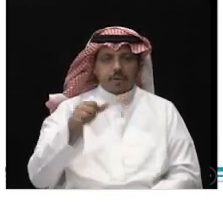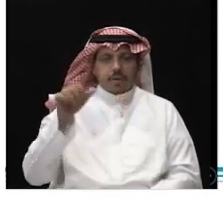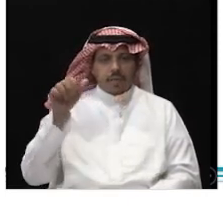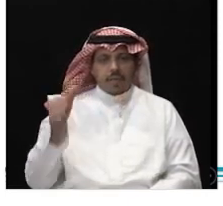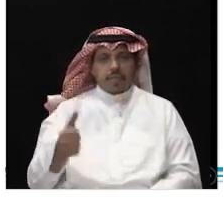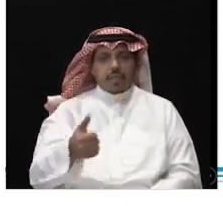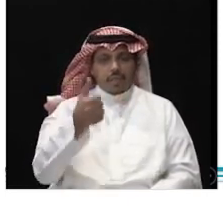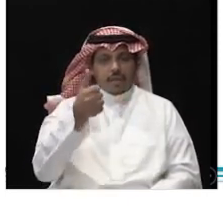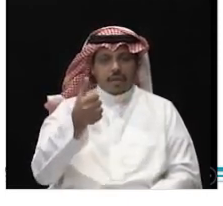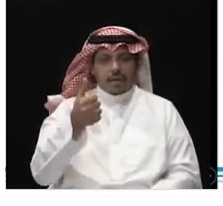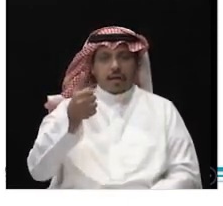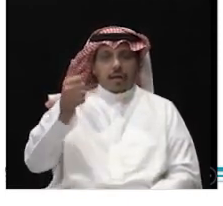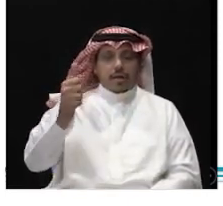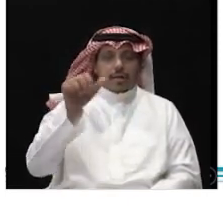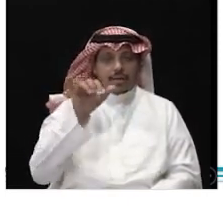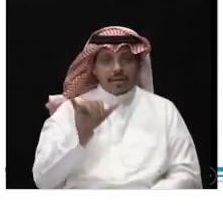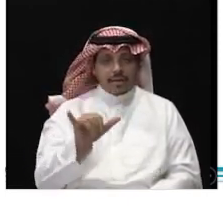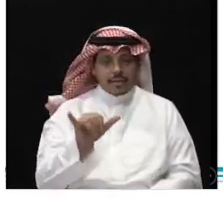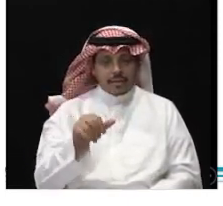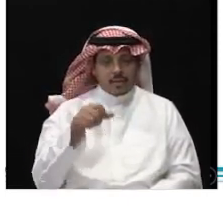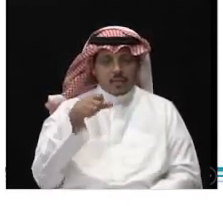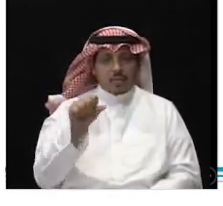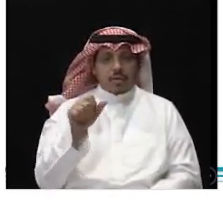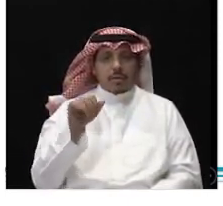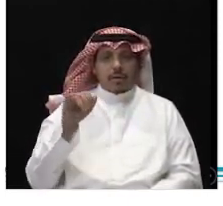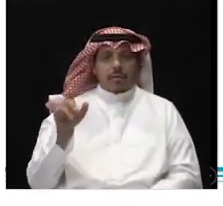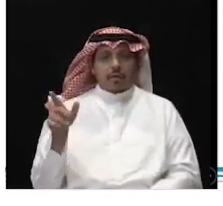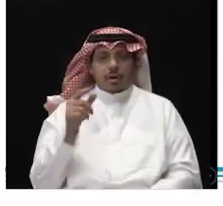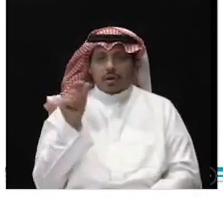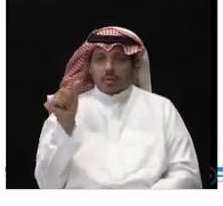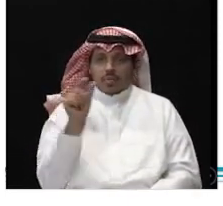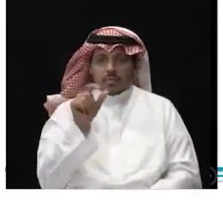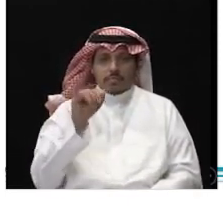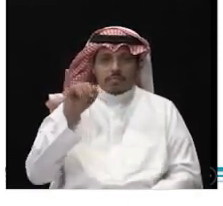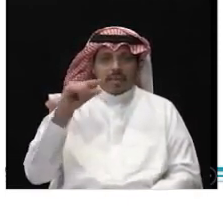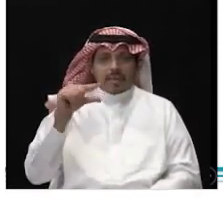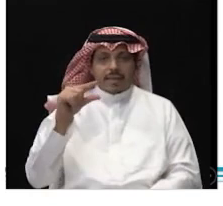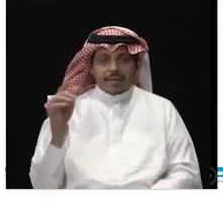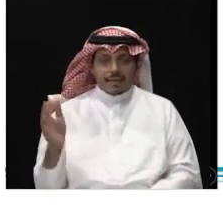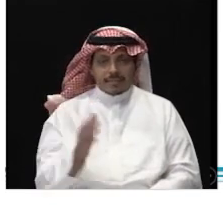ويا، آ ويا، أحسنتم، رائعون.